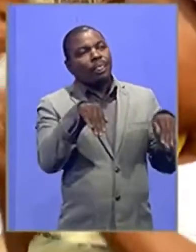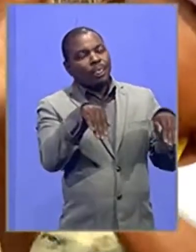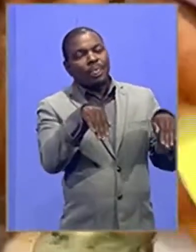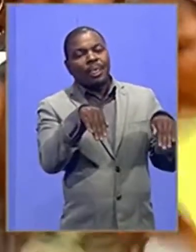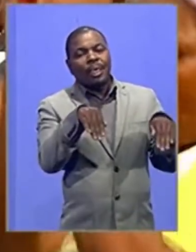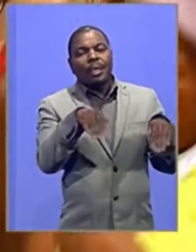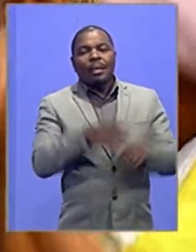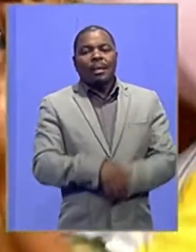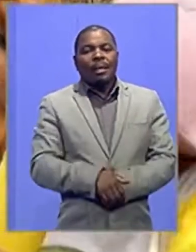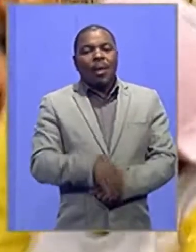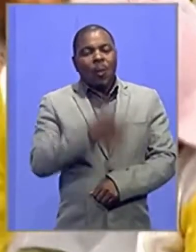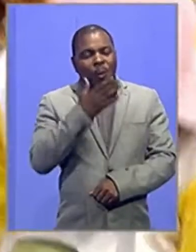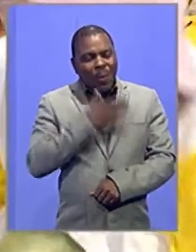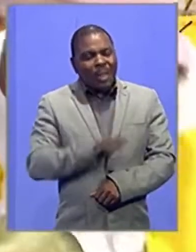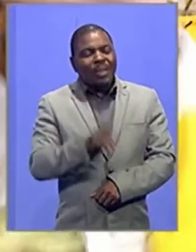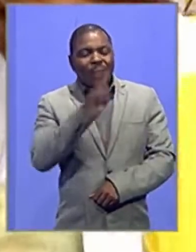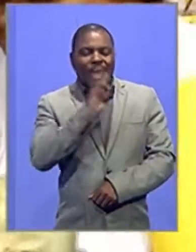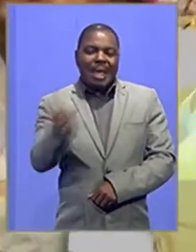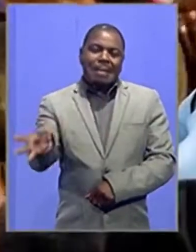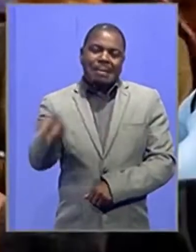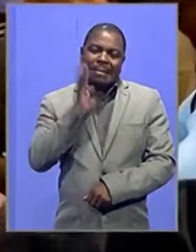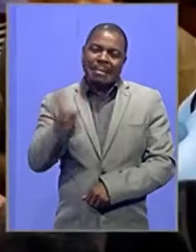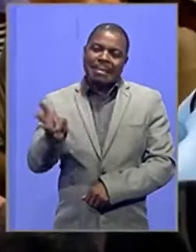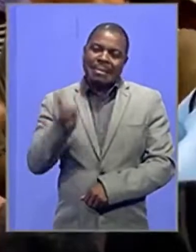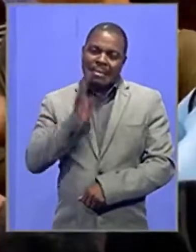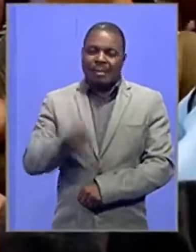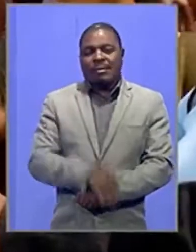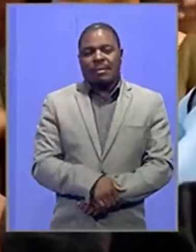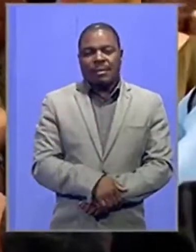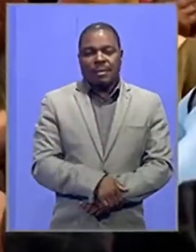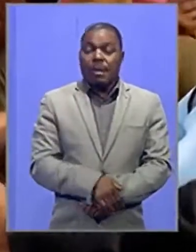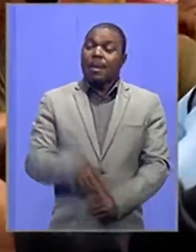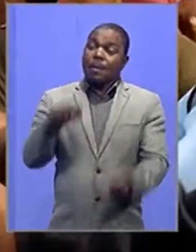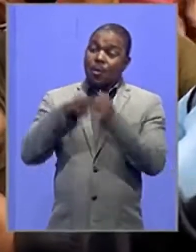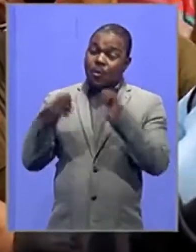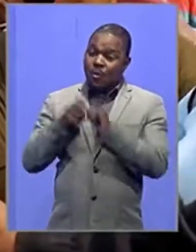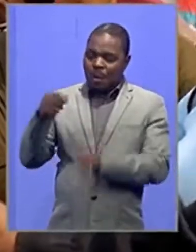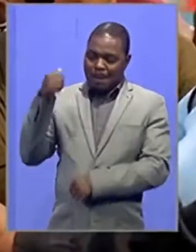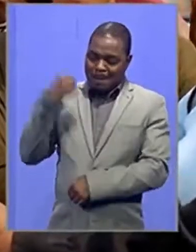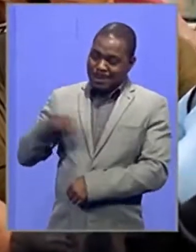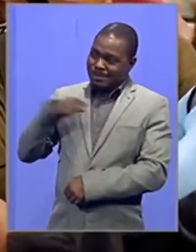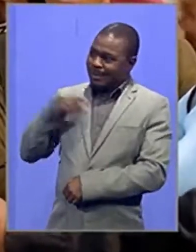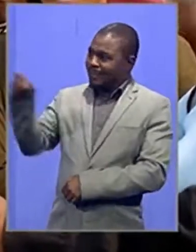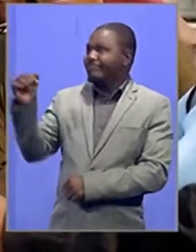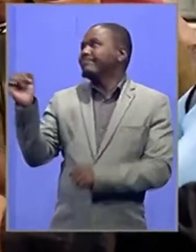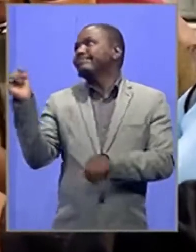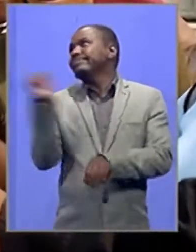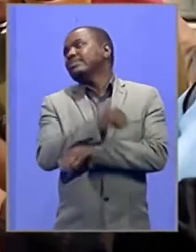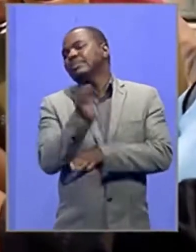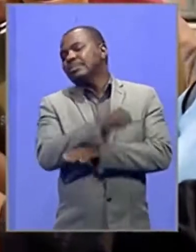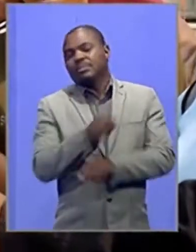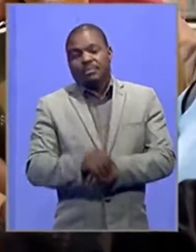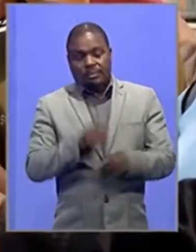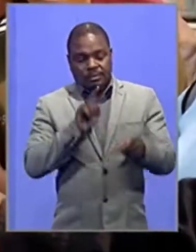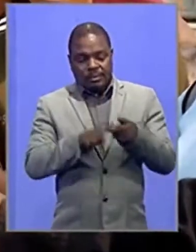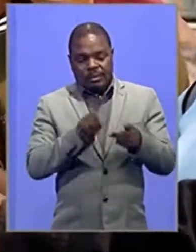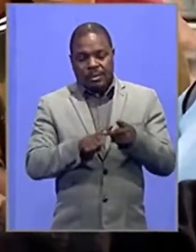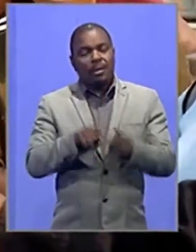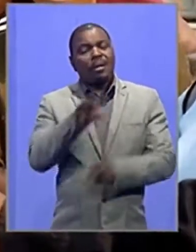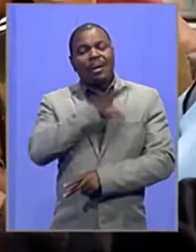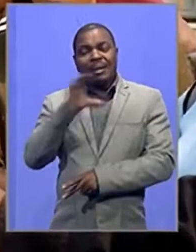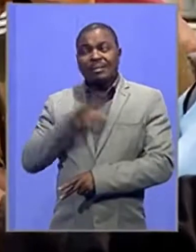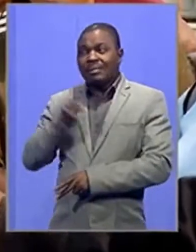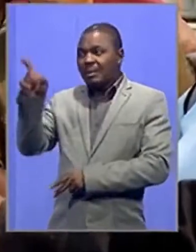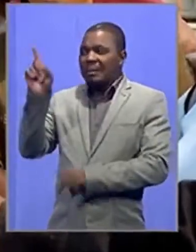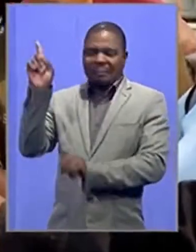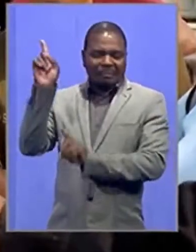ba duletse metsi. Bothata ke masepala wa rona ha re kgathalele le ma-councilor a re feitse